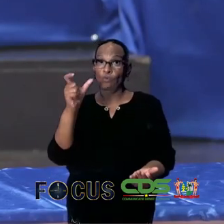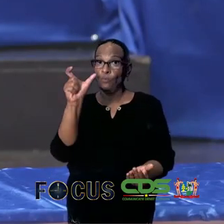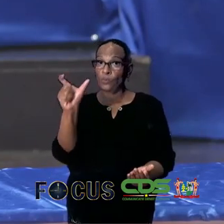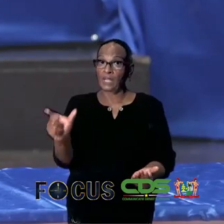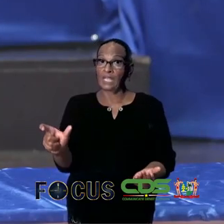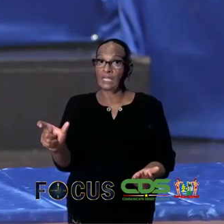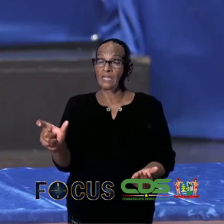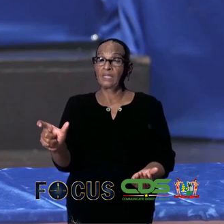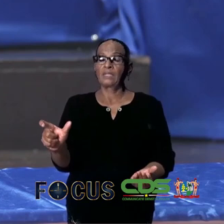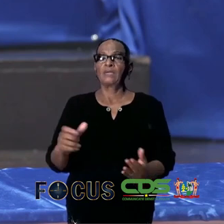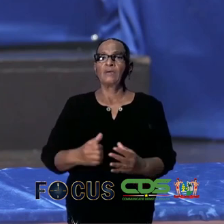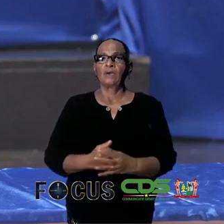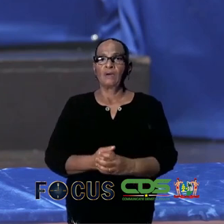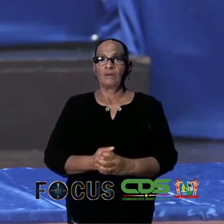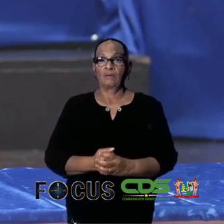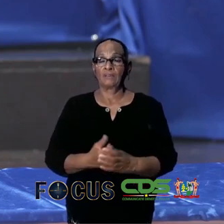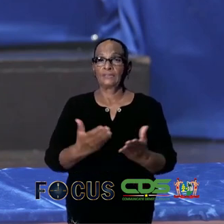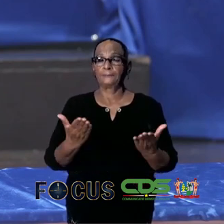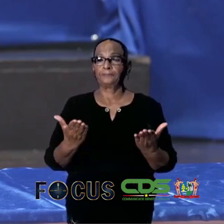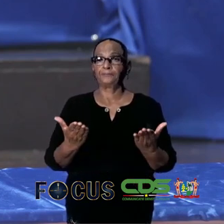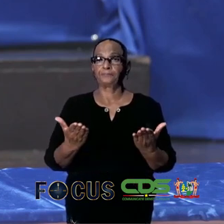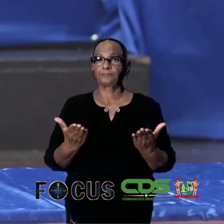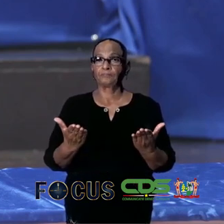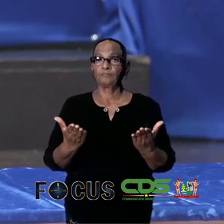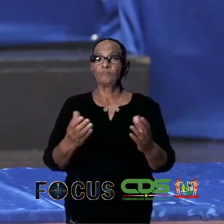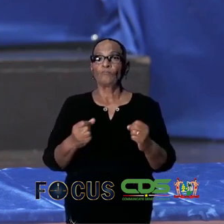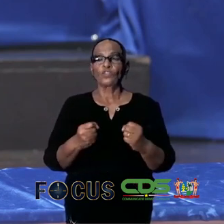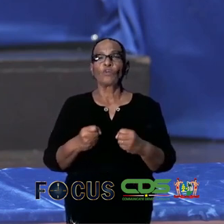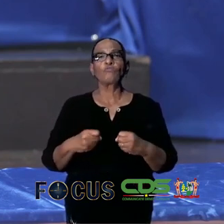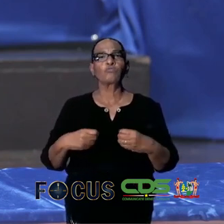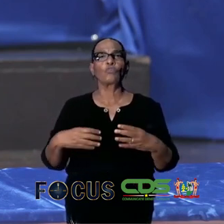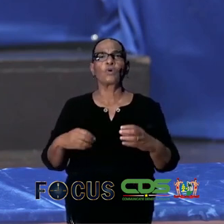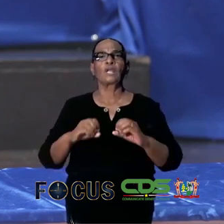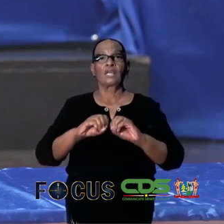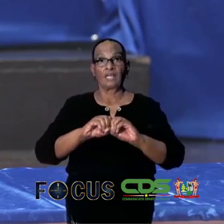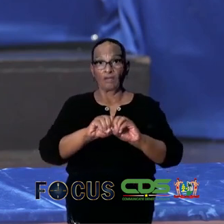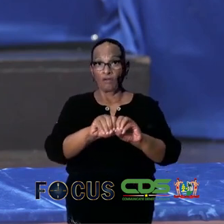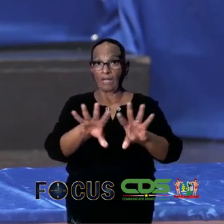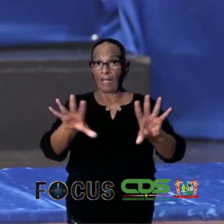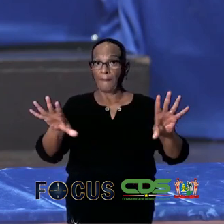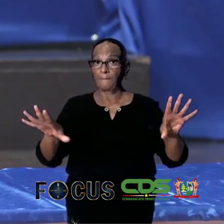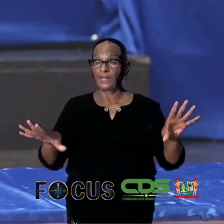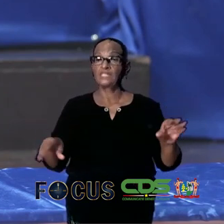for proposal voor een grootscheepse nationale